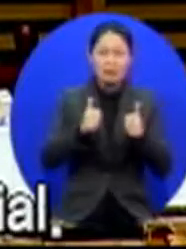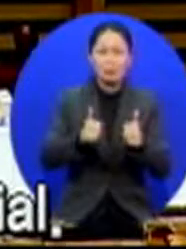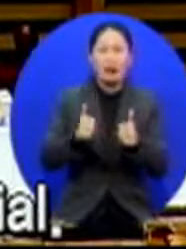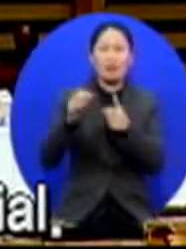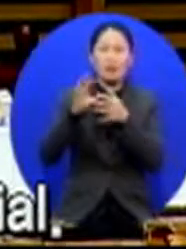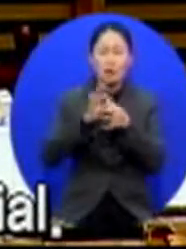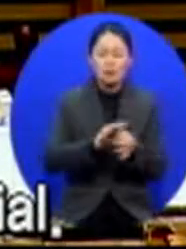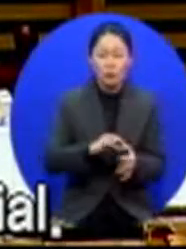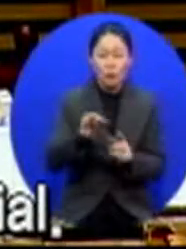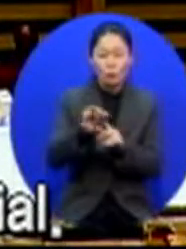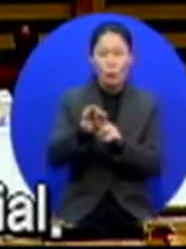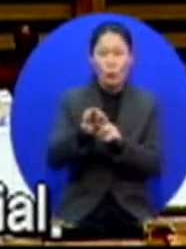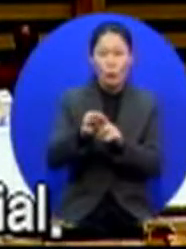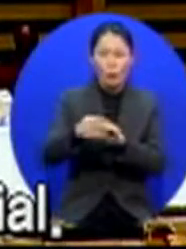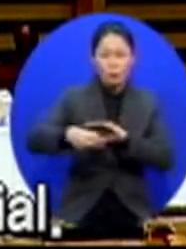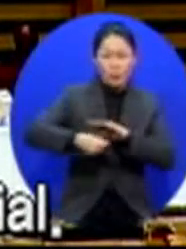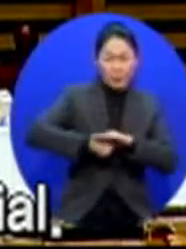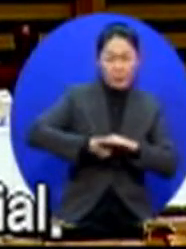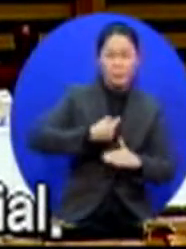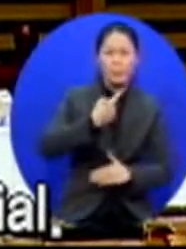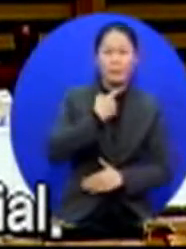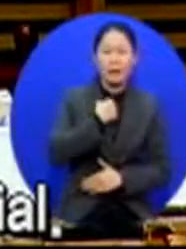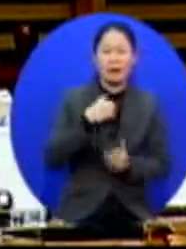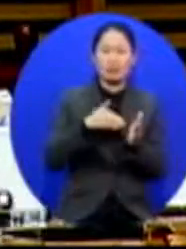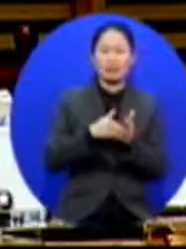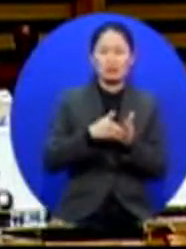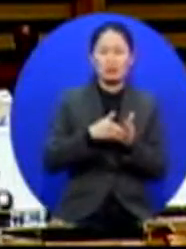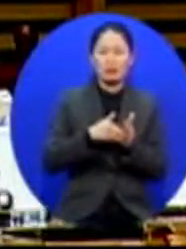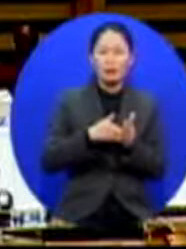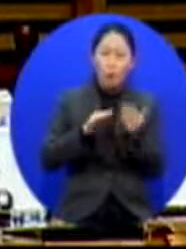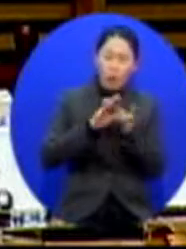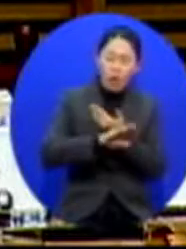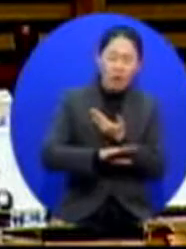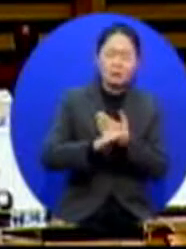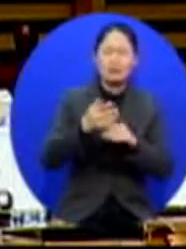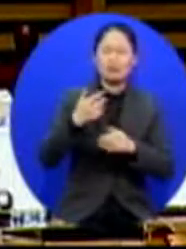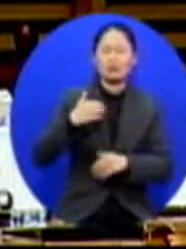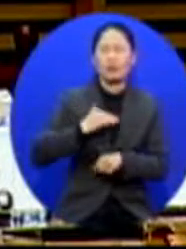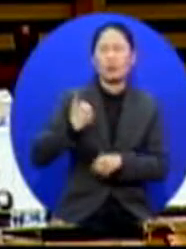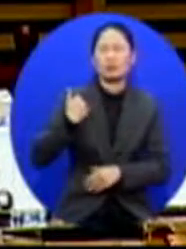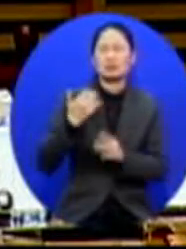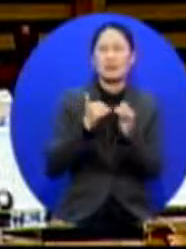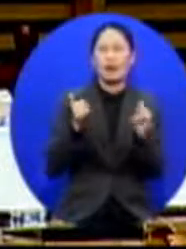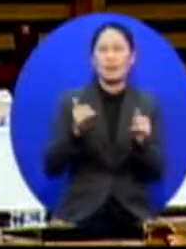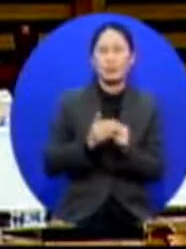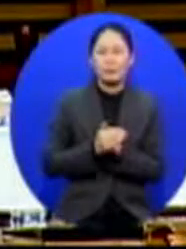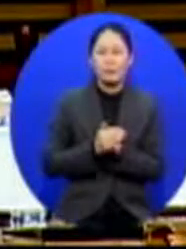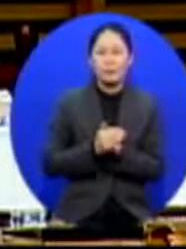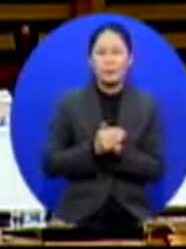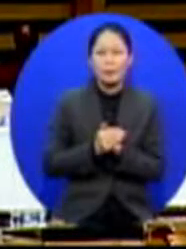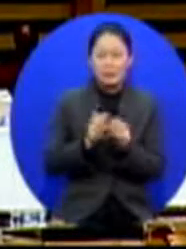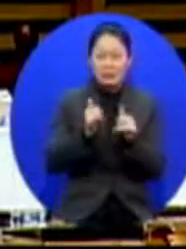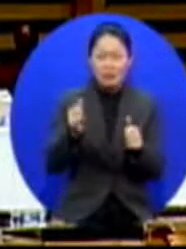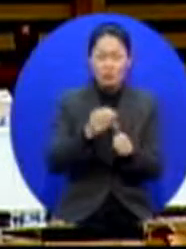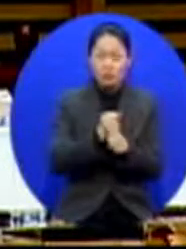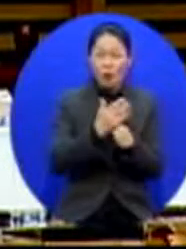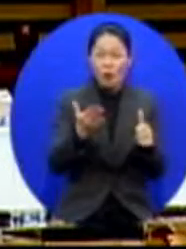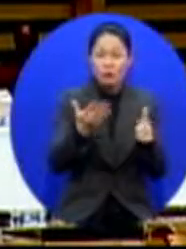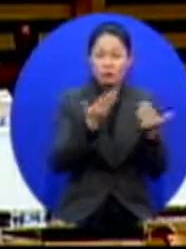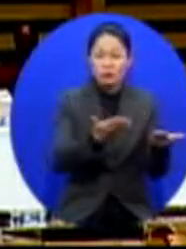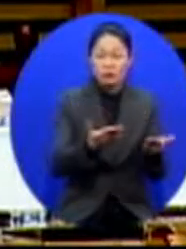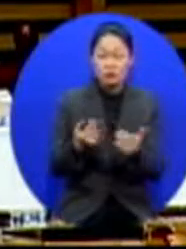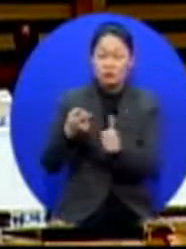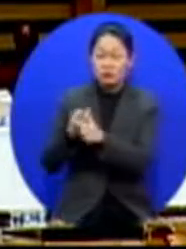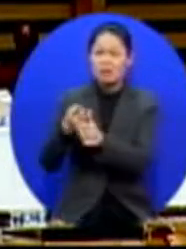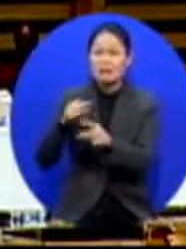돈 받았던 사람입니다 그거 밖에는 모르는 사람 이었어요 사람을 풀어 주던 사람을